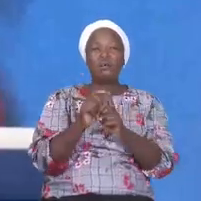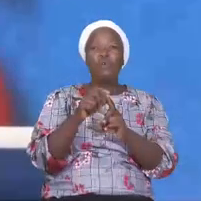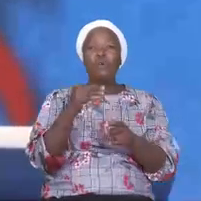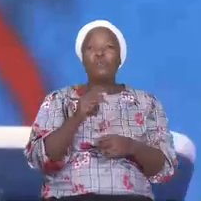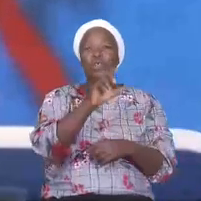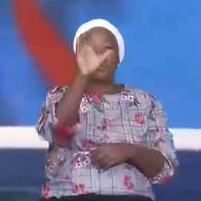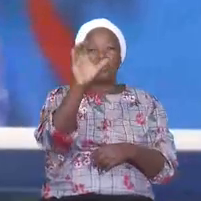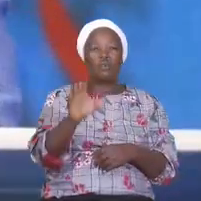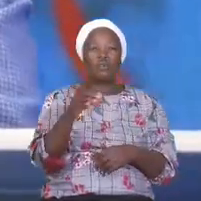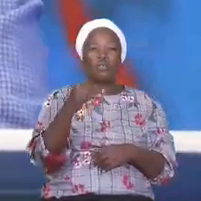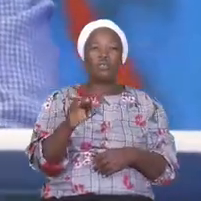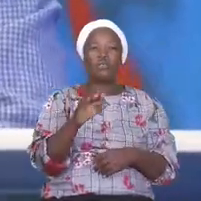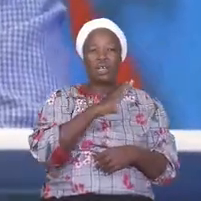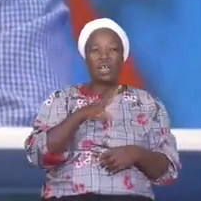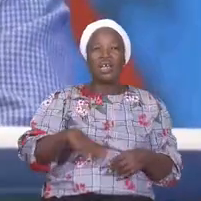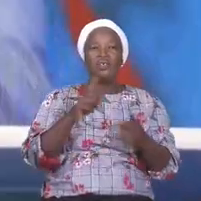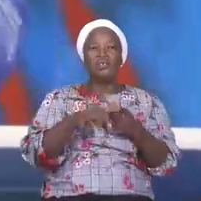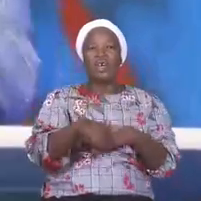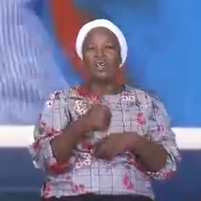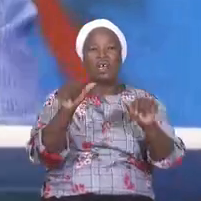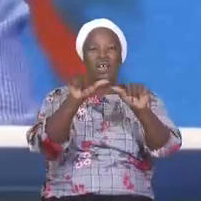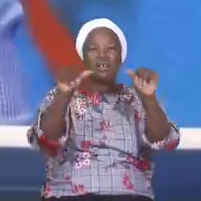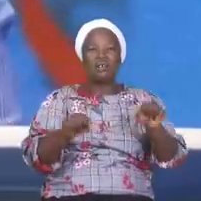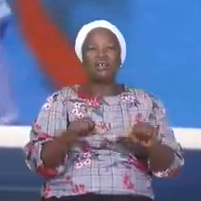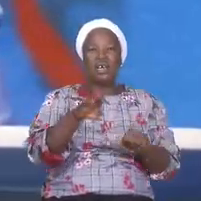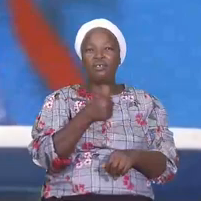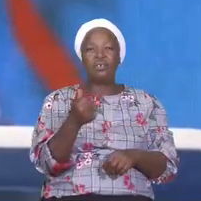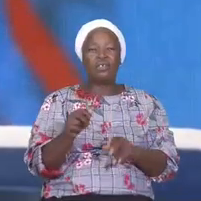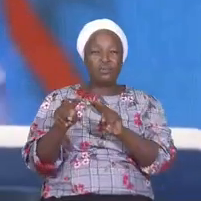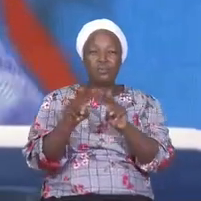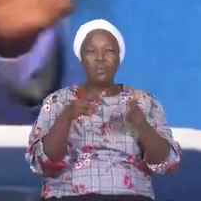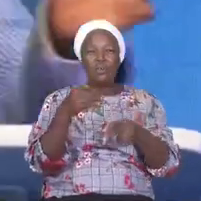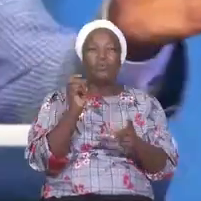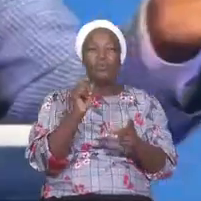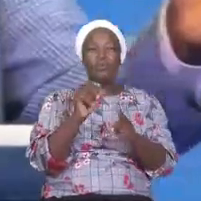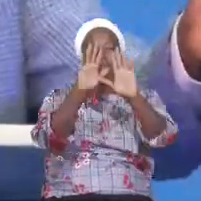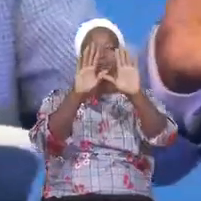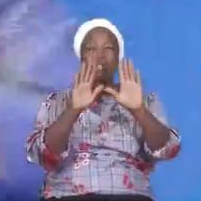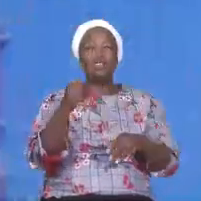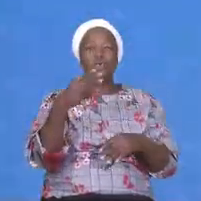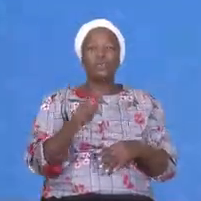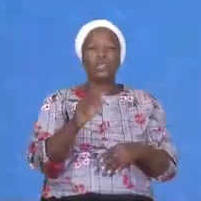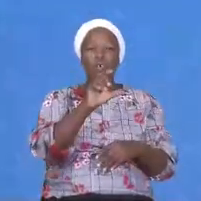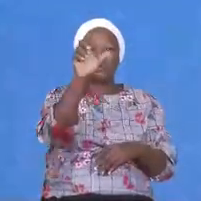venons à un autre aspect de la croix de Christ.